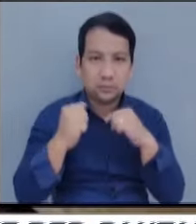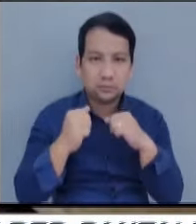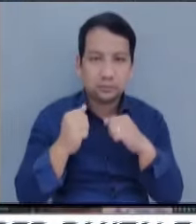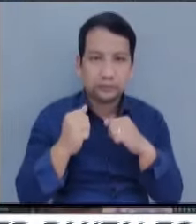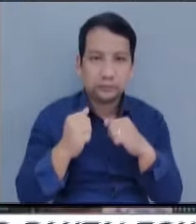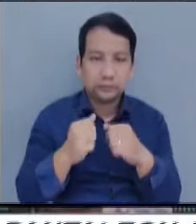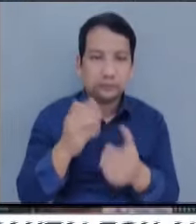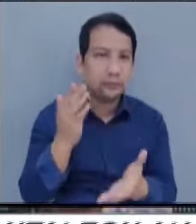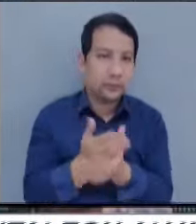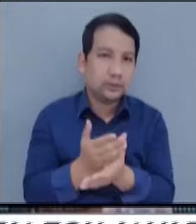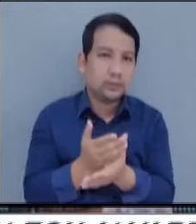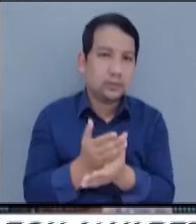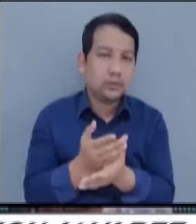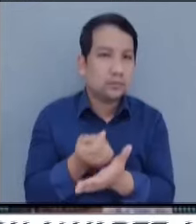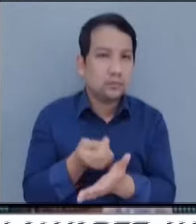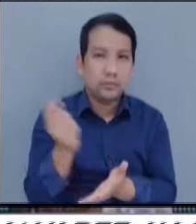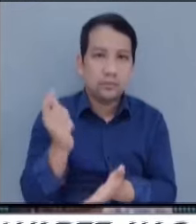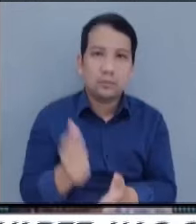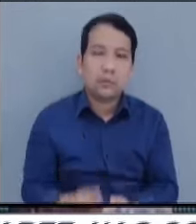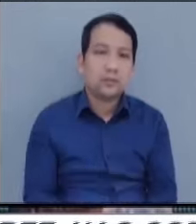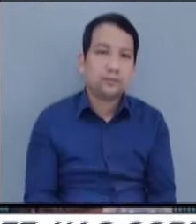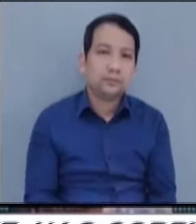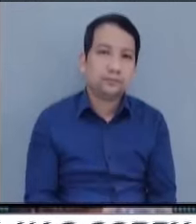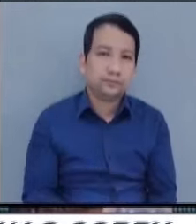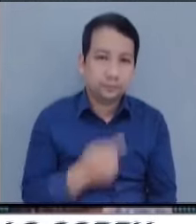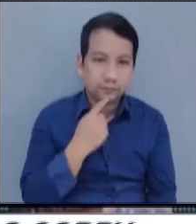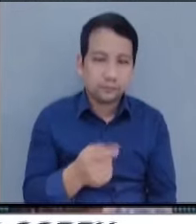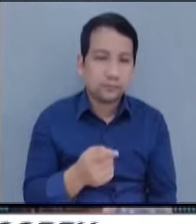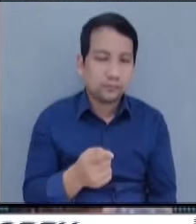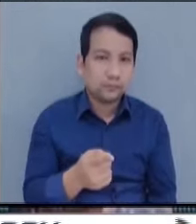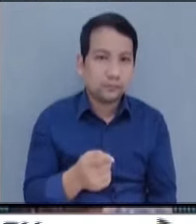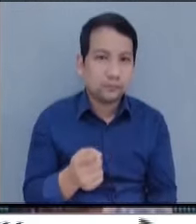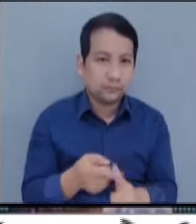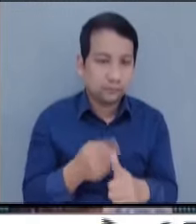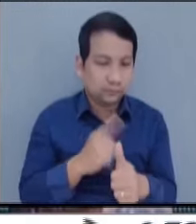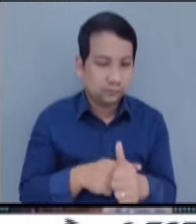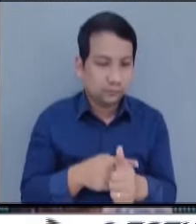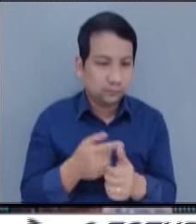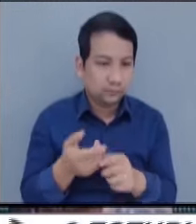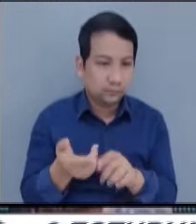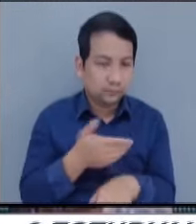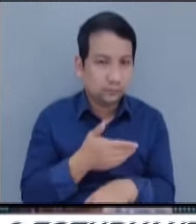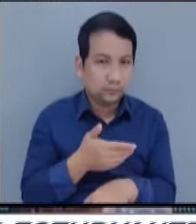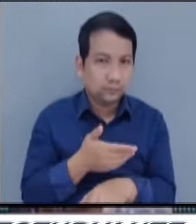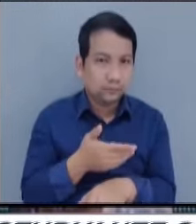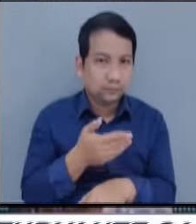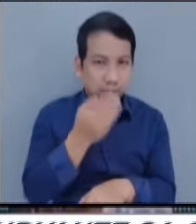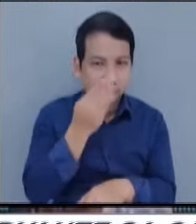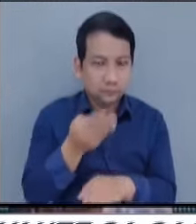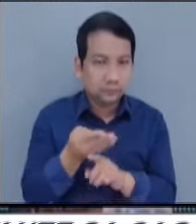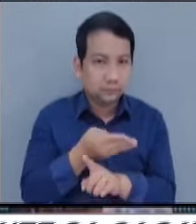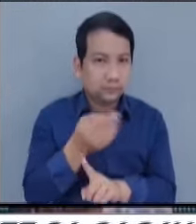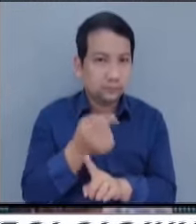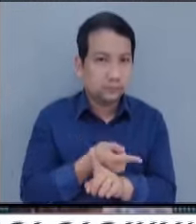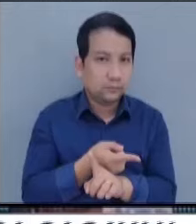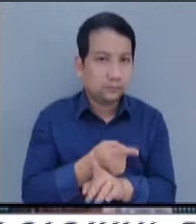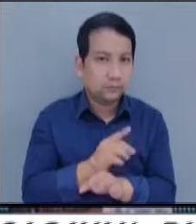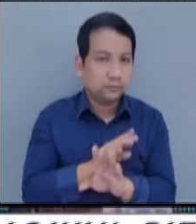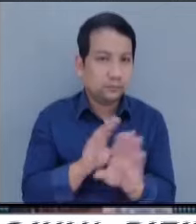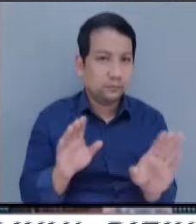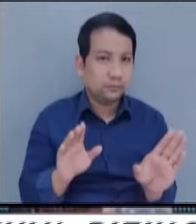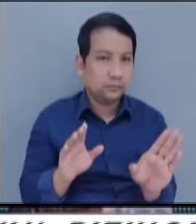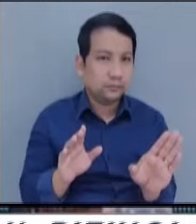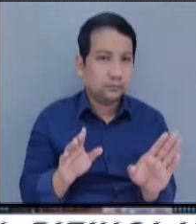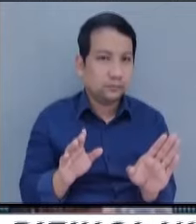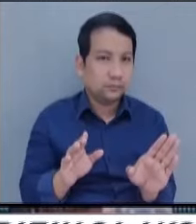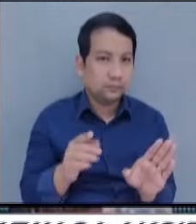Pilipinas I've said that before when this first came up a few months ago and it turns out that the Chinese